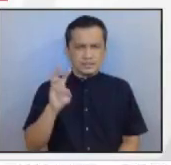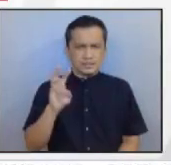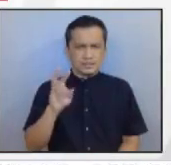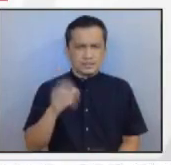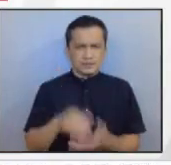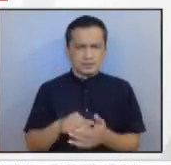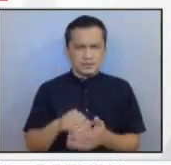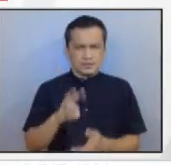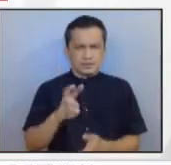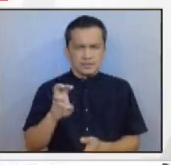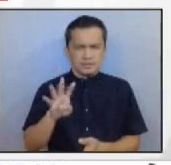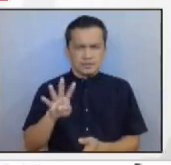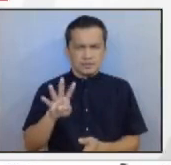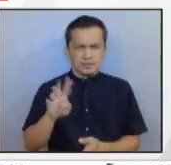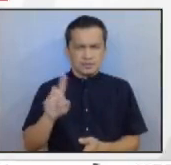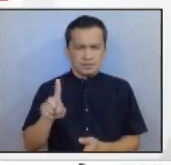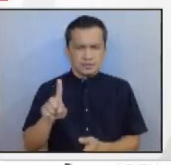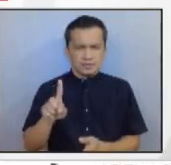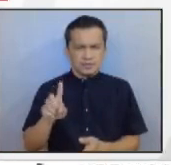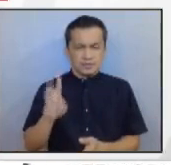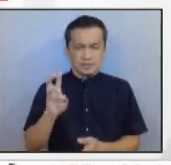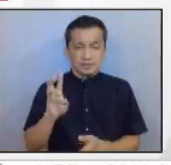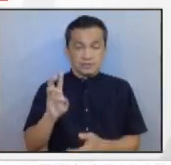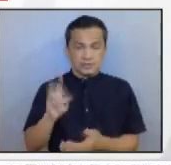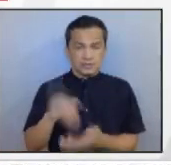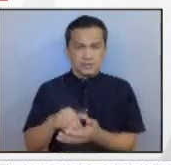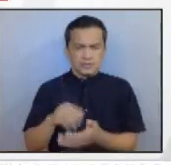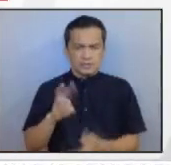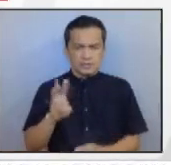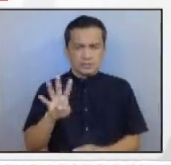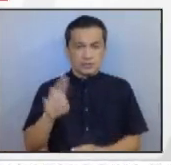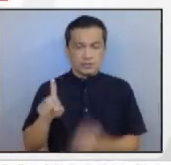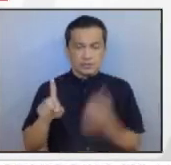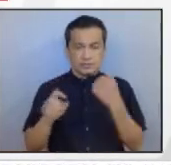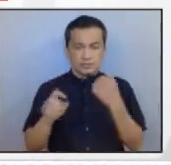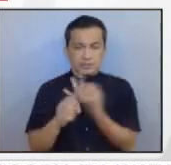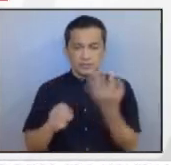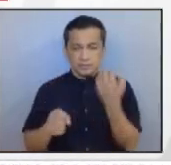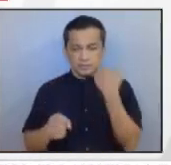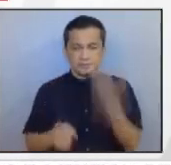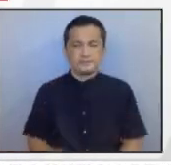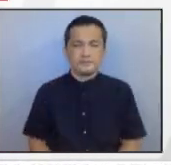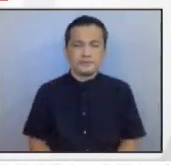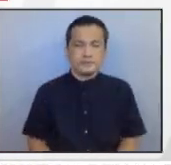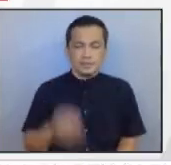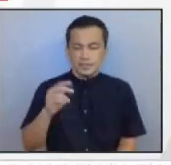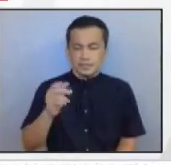60,641 ang bilang po ng mga nasawi. Ayon po sa Health Department, National Capital Region ang may